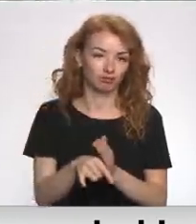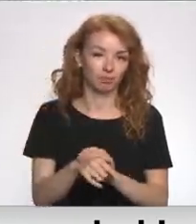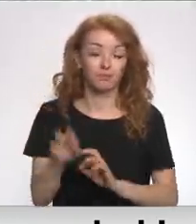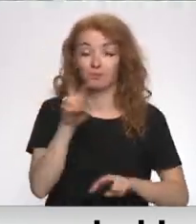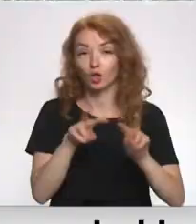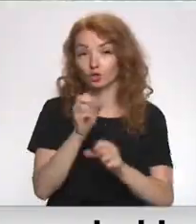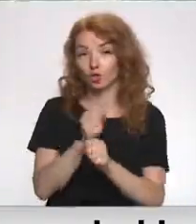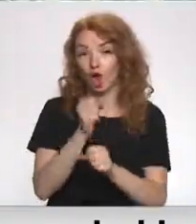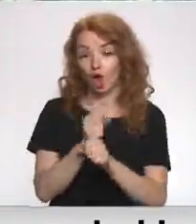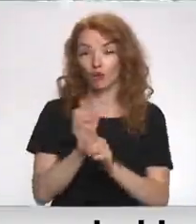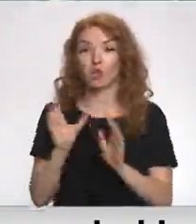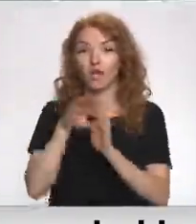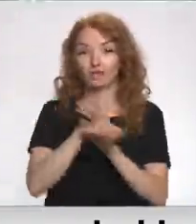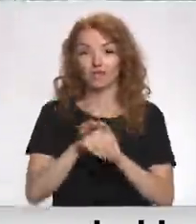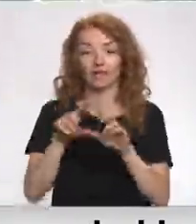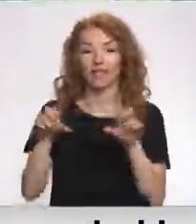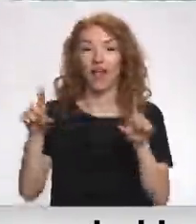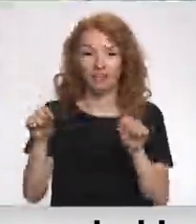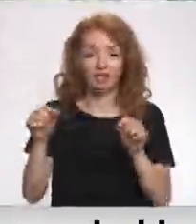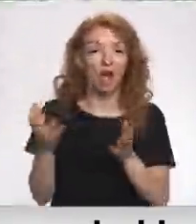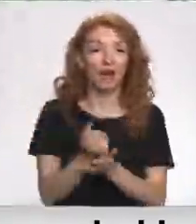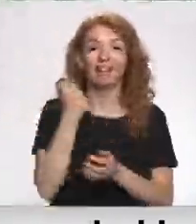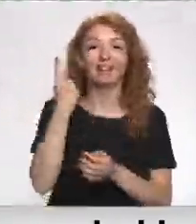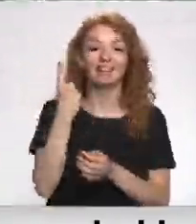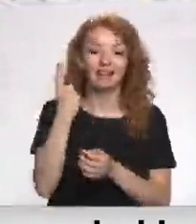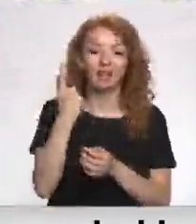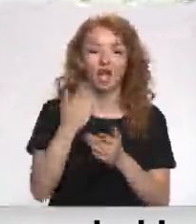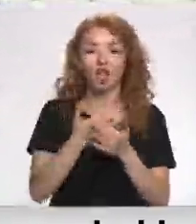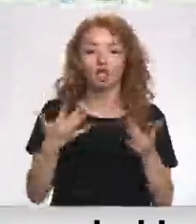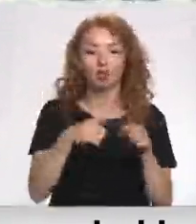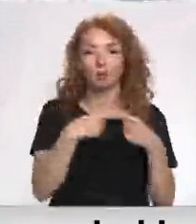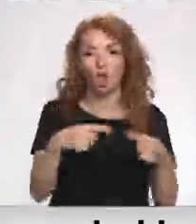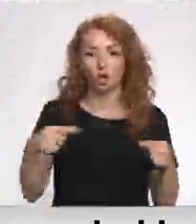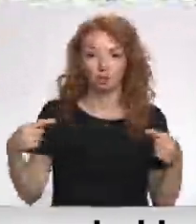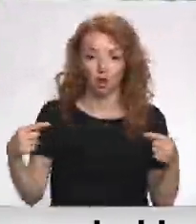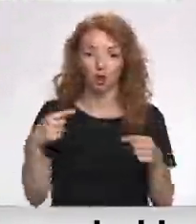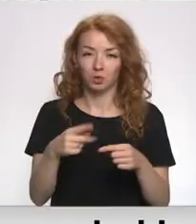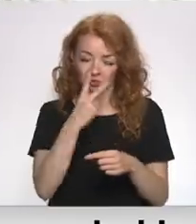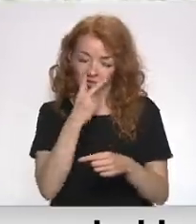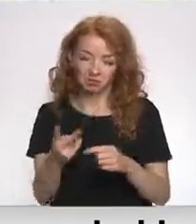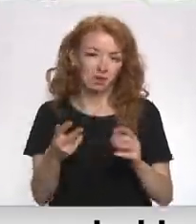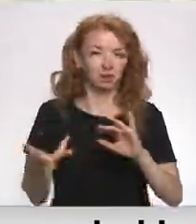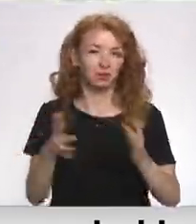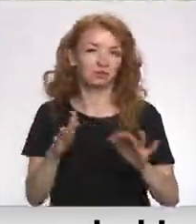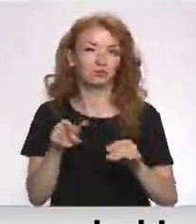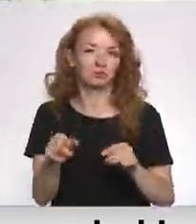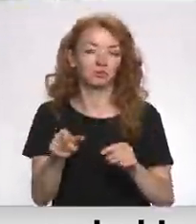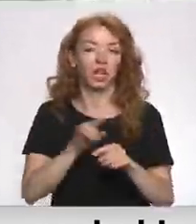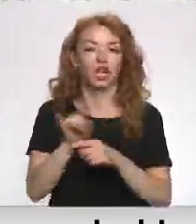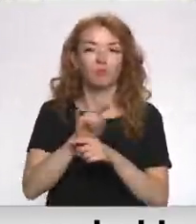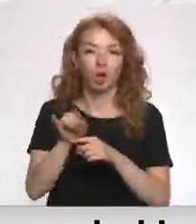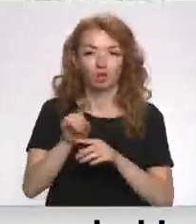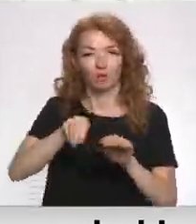darbos iesaistīto dienestu vienīgie atradumi līdz šim ir vien vairāki priekšmeti, kas pēc to ārējā izskata spriežot, varētu būt